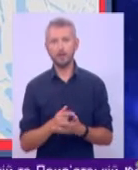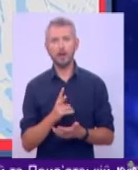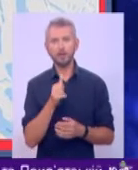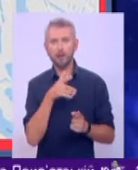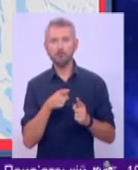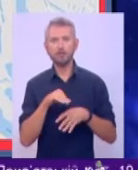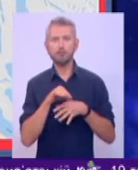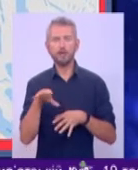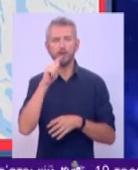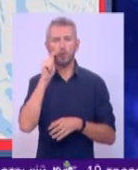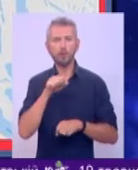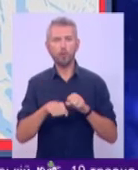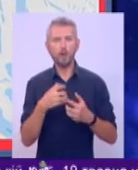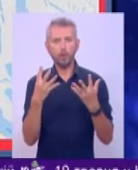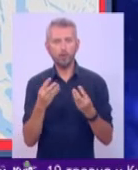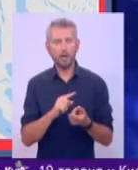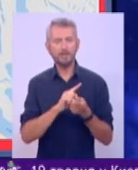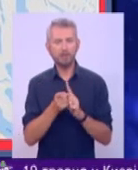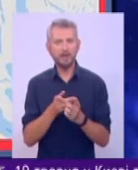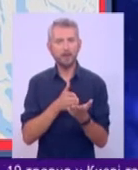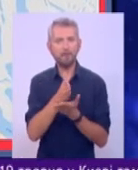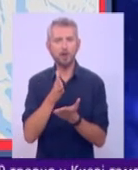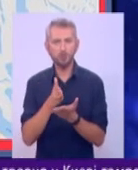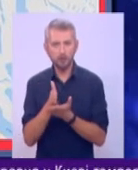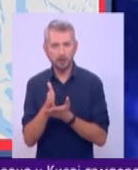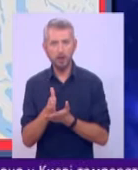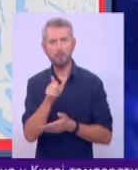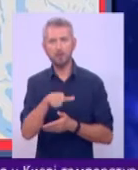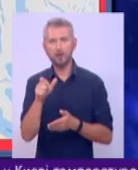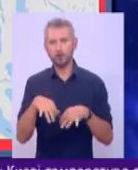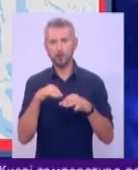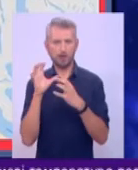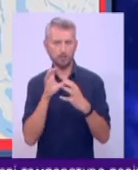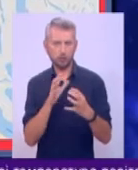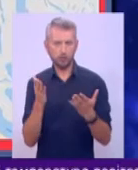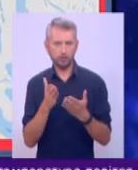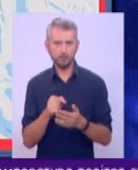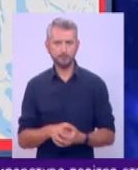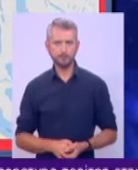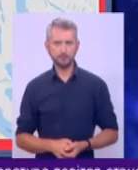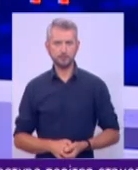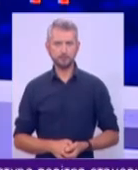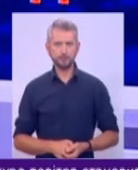На час проведення всеукраїнського велодня зміняться і маршрути пасажирського транспорту, який курсує цими вулицями.